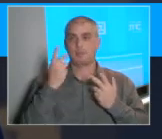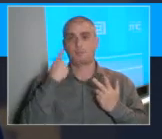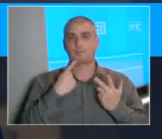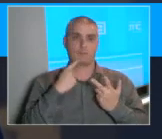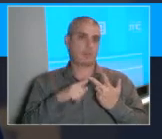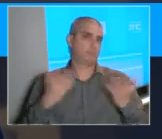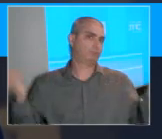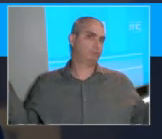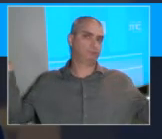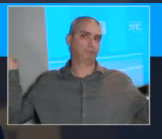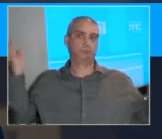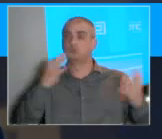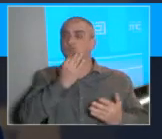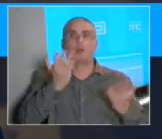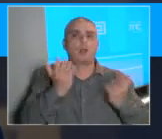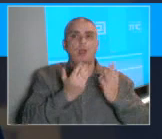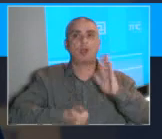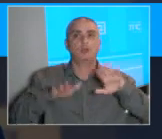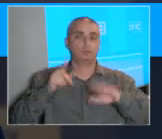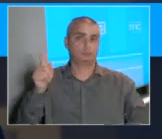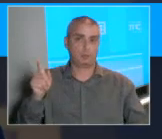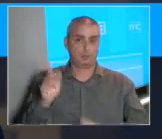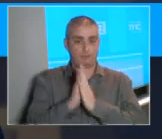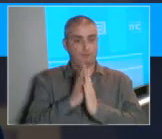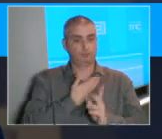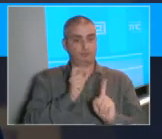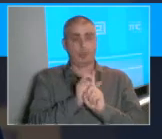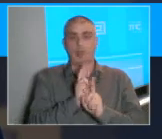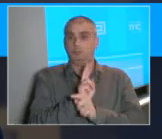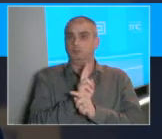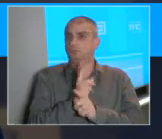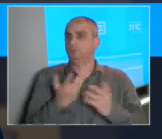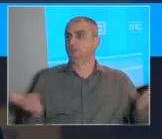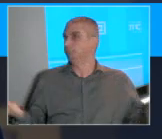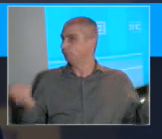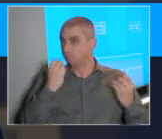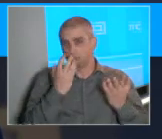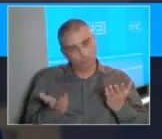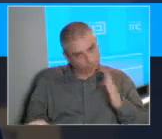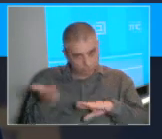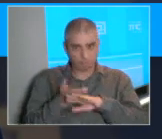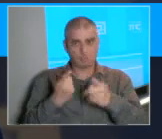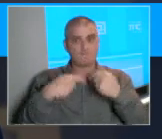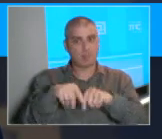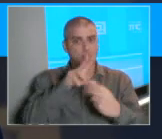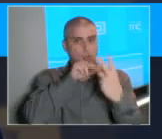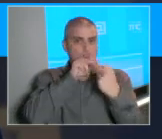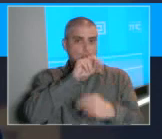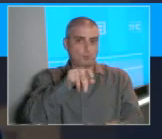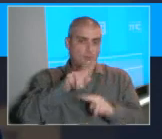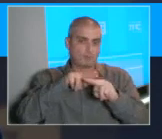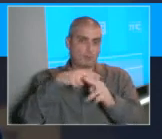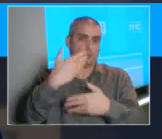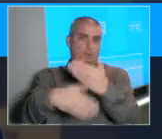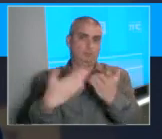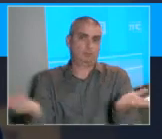בפלילים. השאלה, איך בא ראש הממשלה, מבקש חסינות, נהדר, אז בואו נציב ועדה, נדון בדבר הזה,